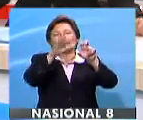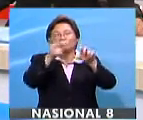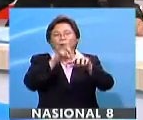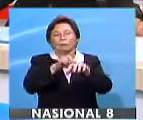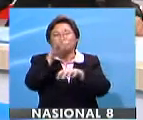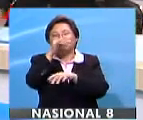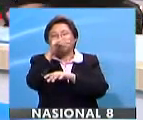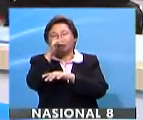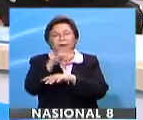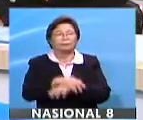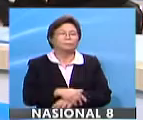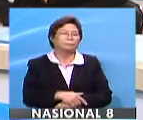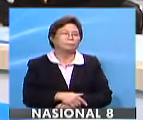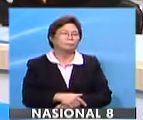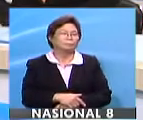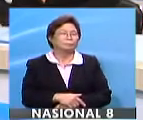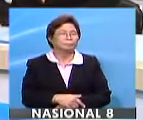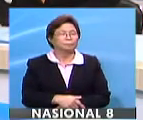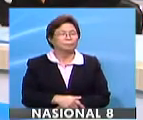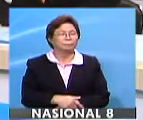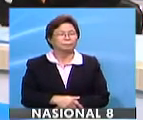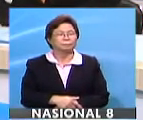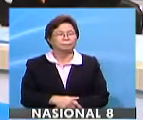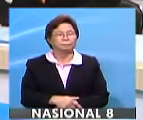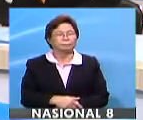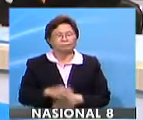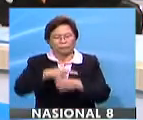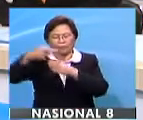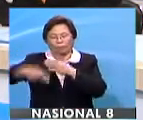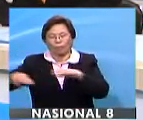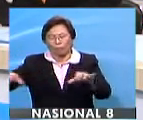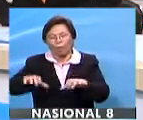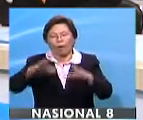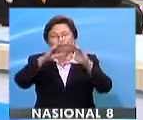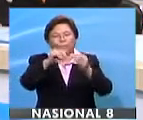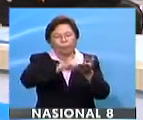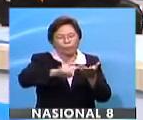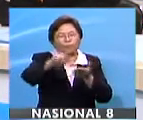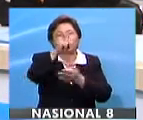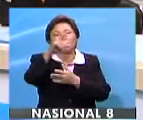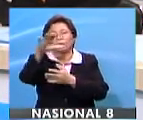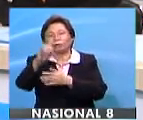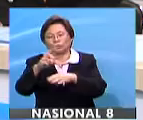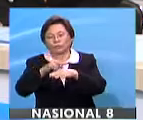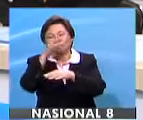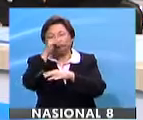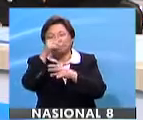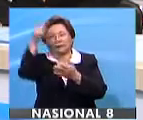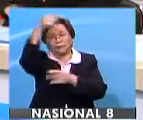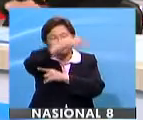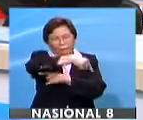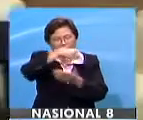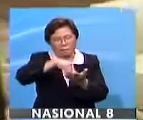dianugerah darjah bintang dan pingat kebesaran negeri Melaka. Keputusan itu dibuat dalam mesyuarat Miguan Exco di Melaka hari ini.